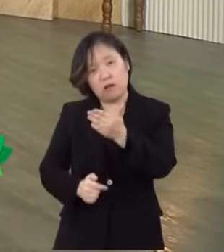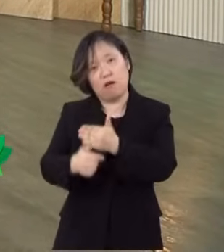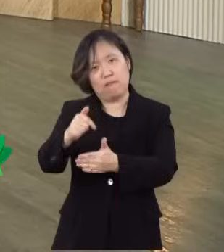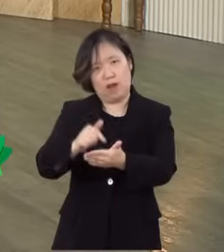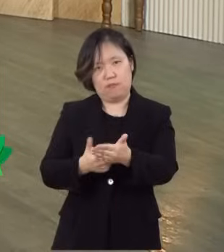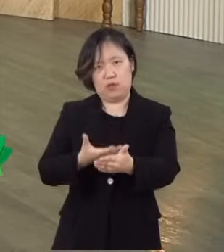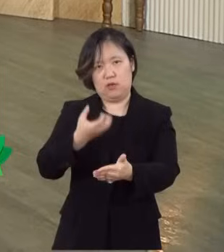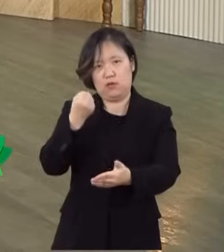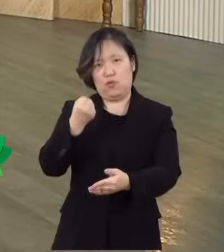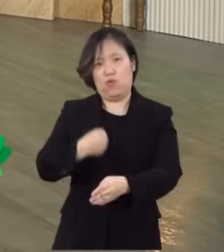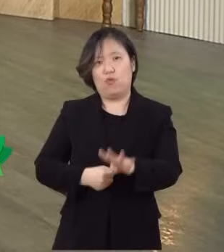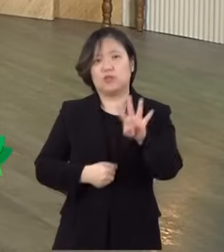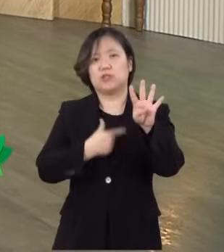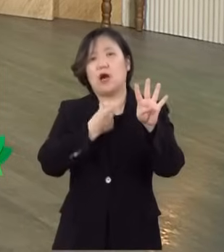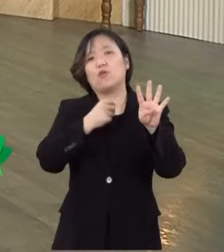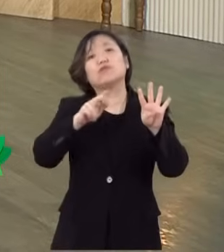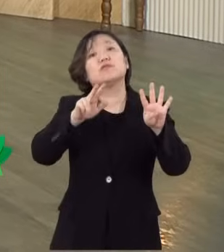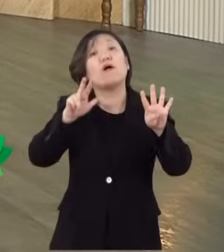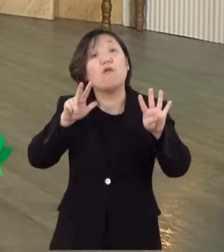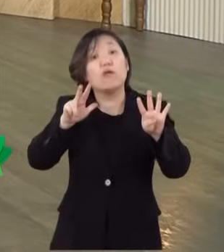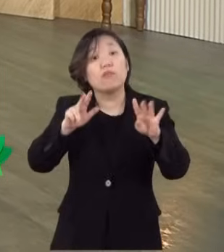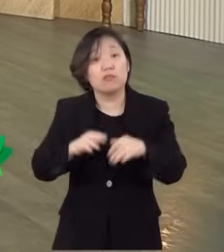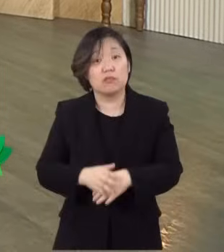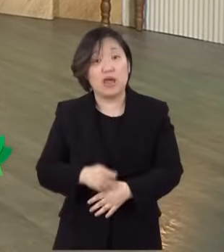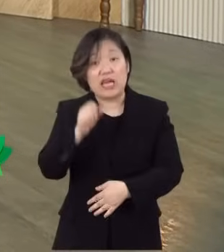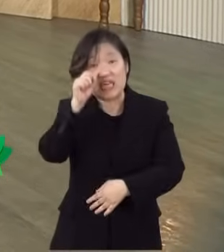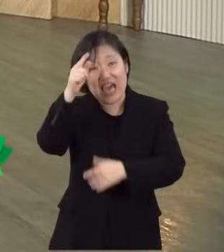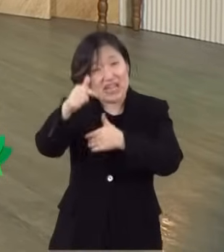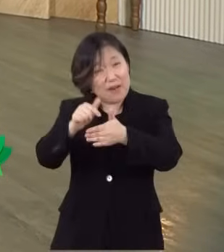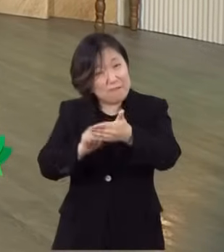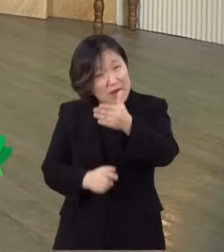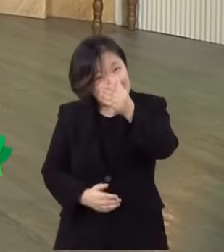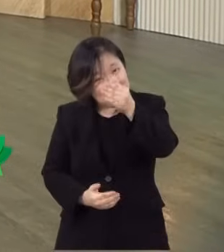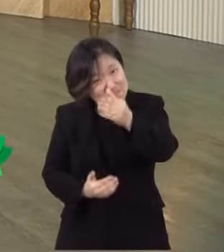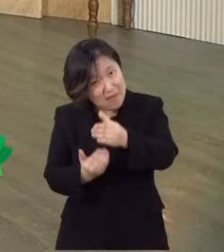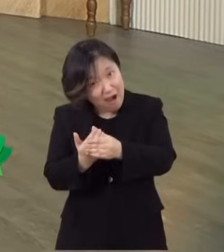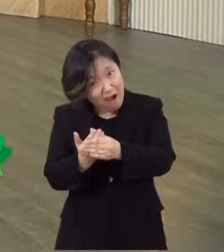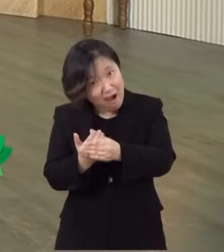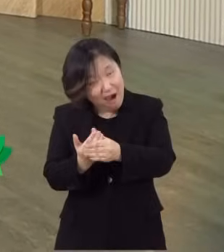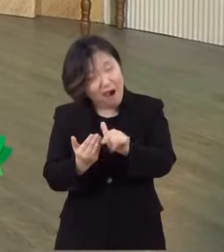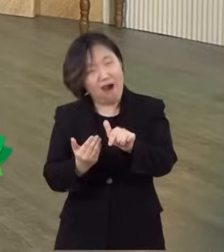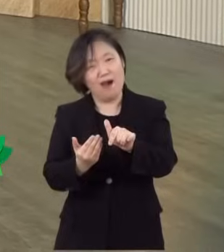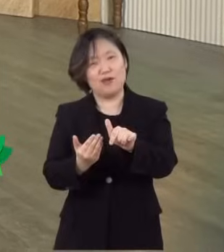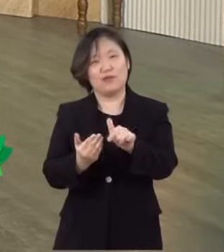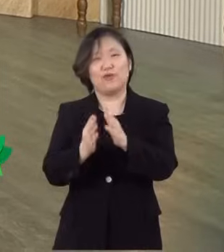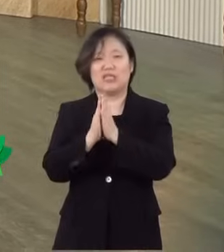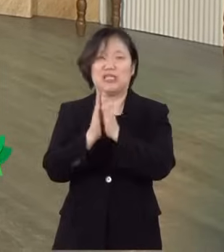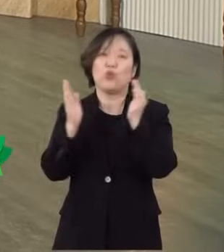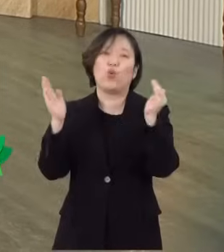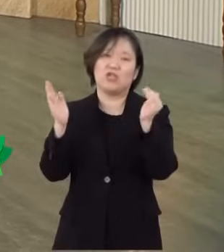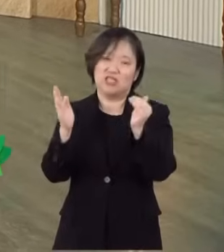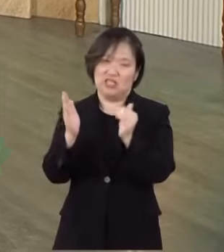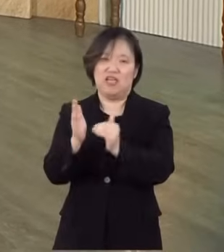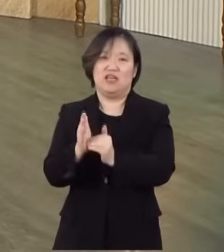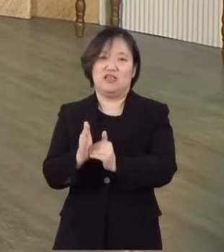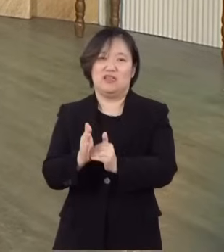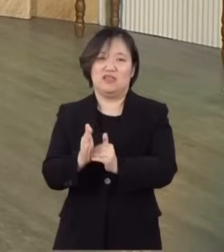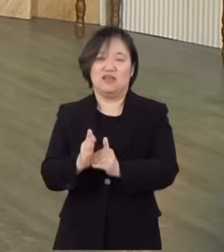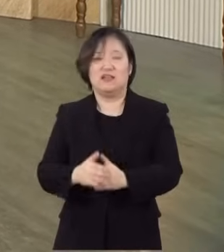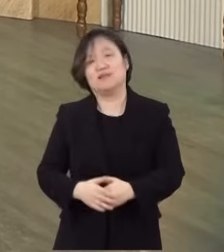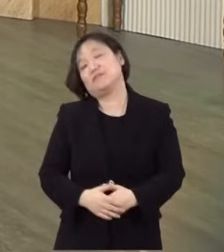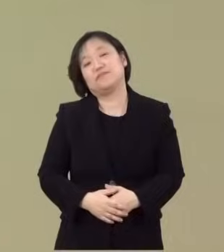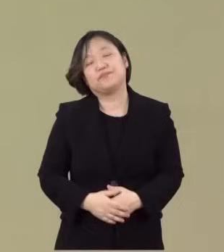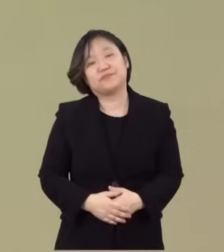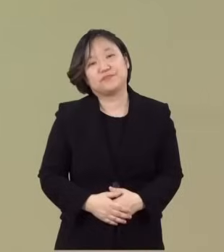정성스러운 마음으로 사홍서원 보리심 기도의 마무리를 하시기